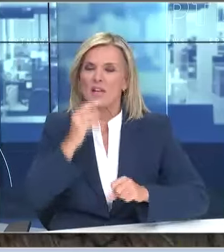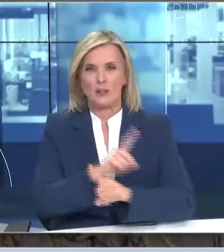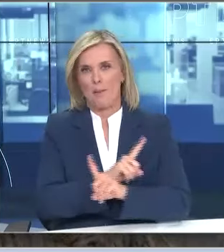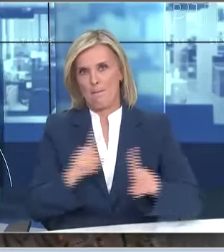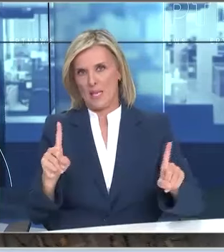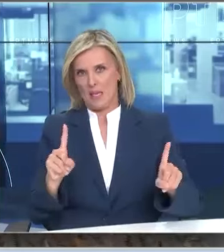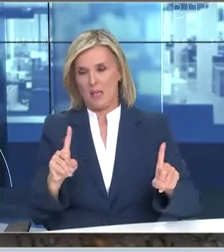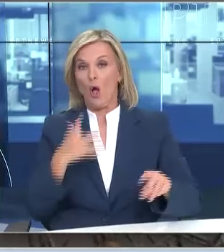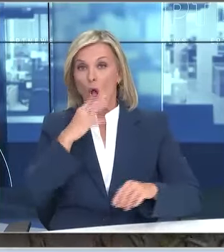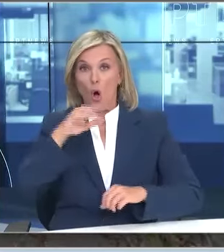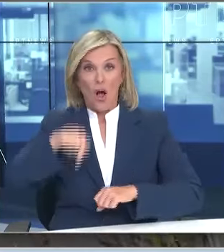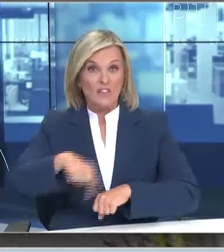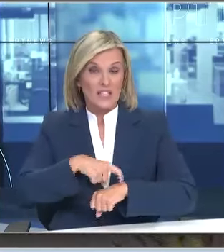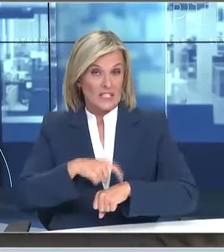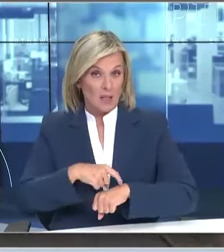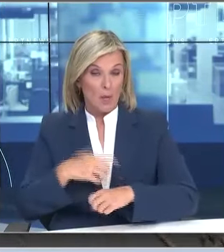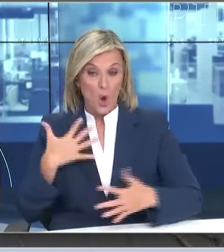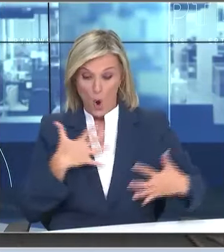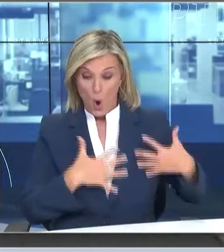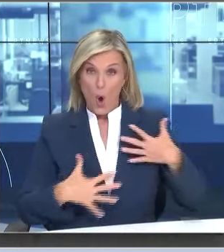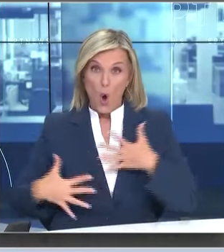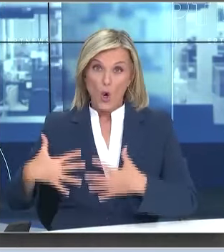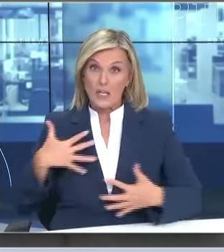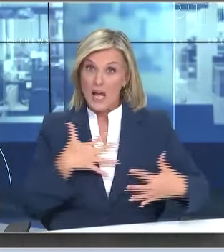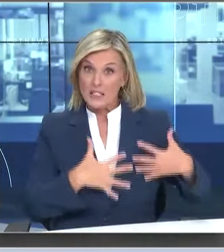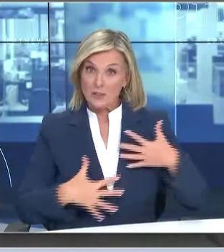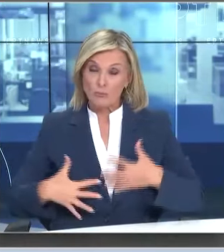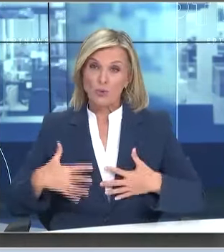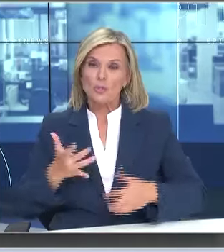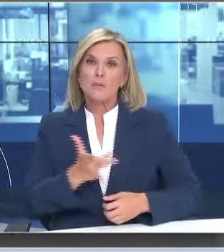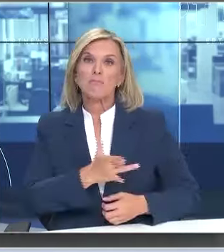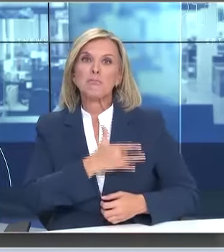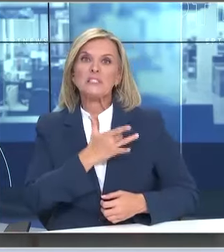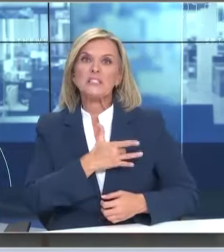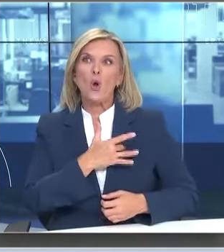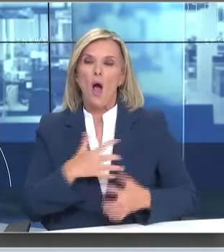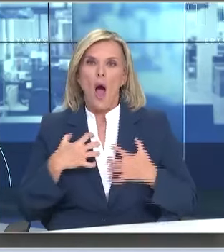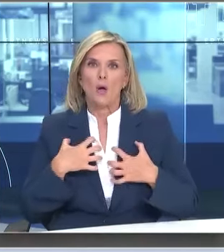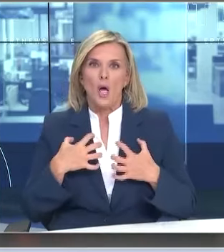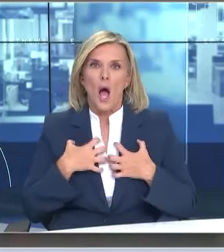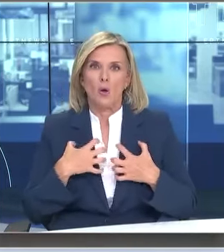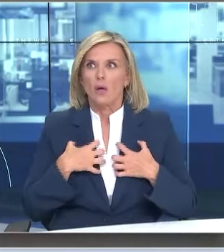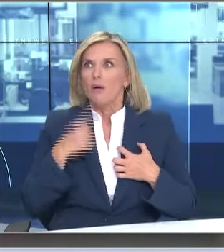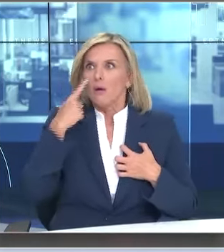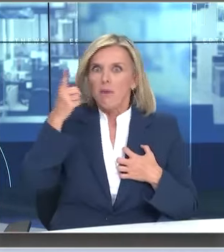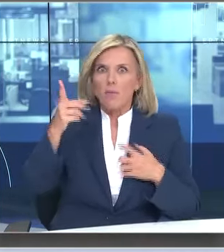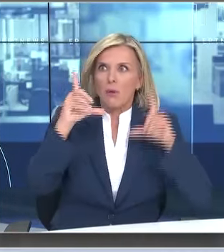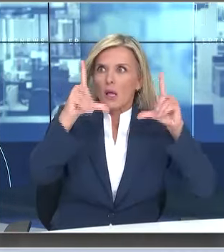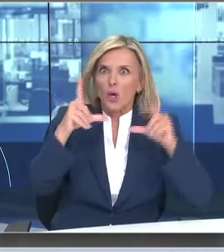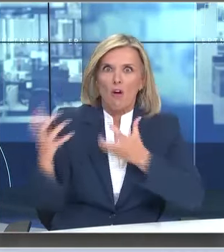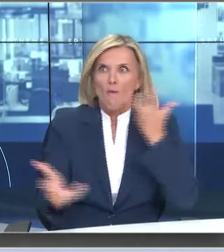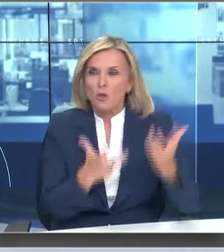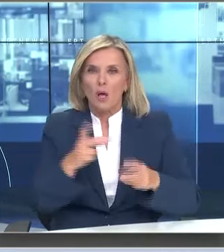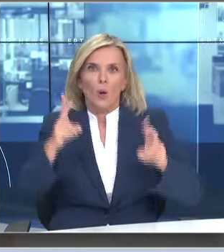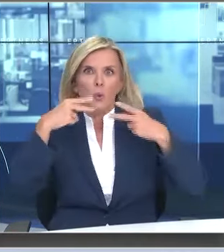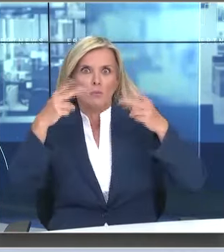σε ένα στρες, ένα ψυχολογικό στρες πρώτα απ' όλα υπό αυτές τις συνθήκες και ένα φυσιολογικό στρες στη φυσιολογία του από